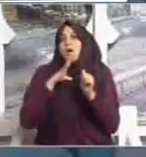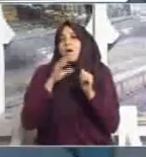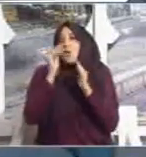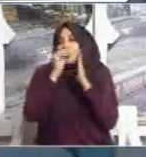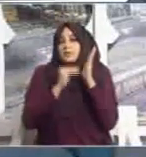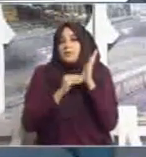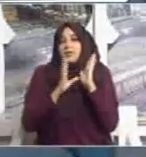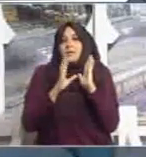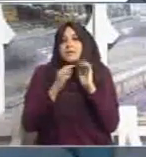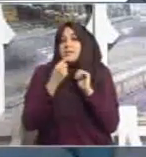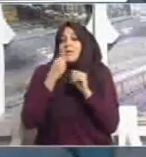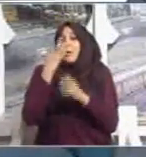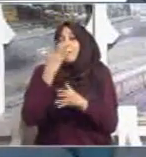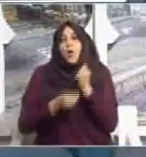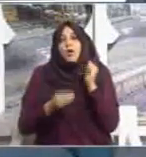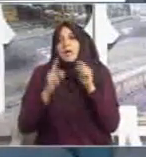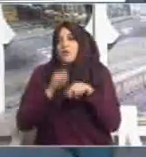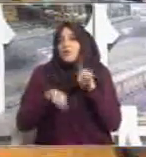كانش الشرط معناها كاين اخلال.